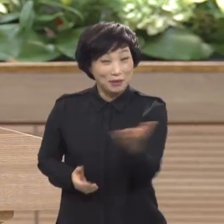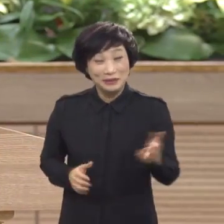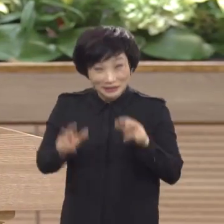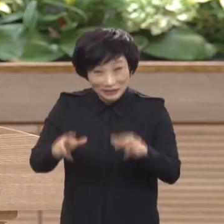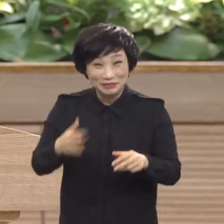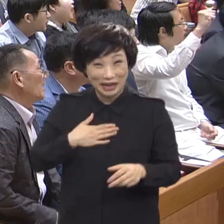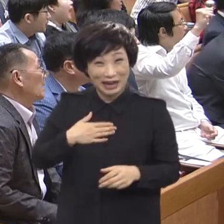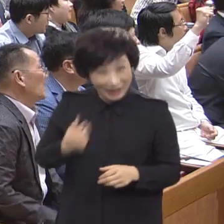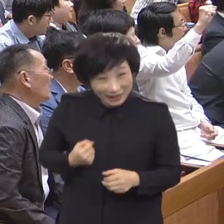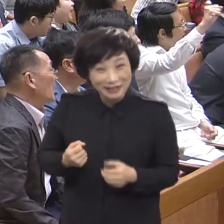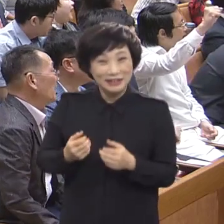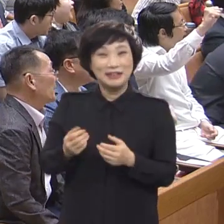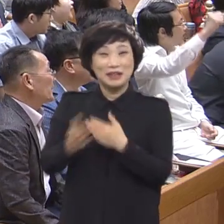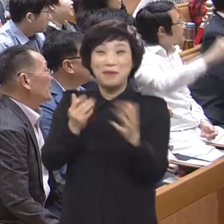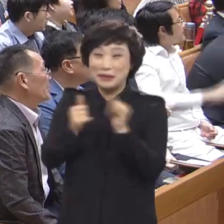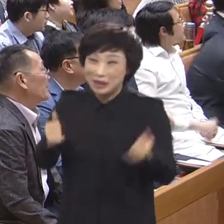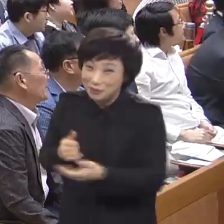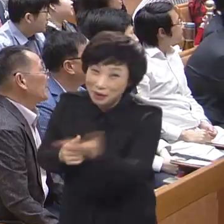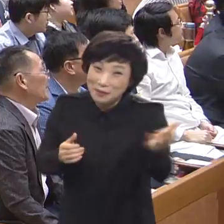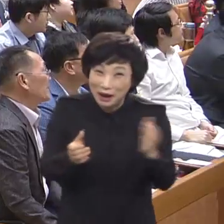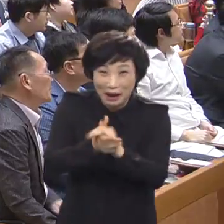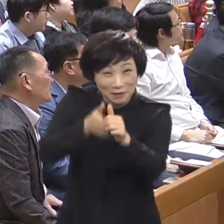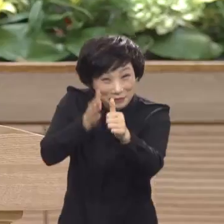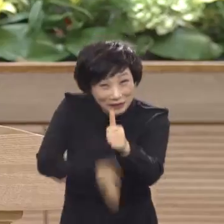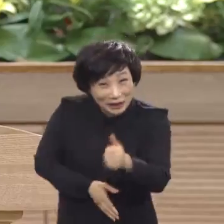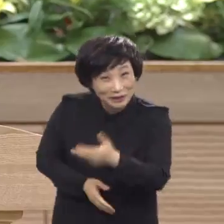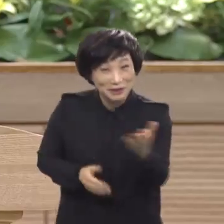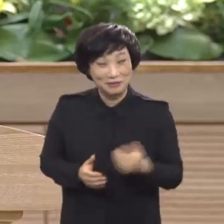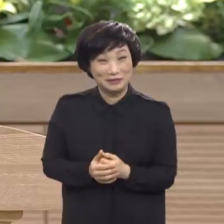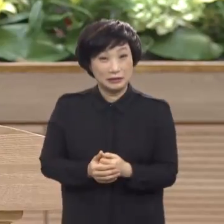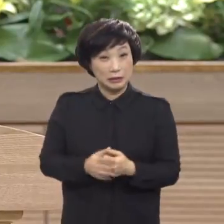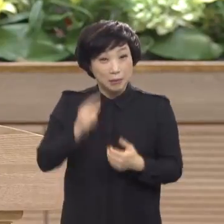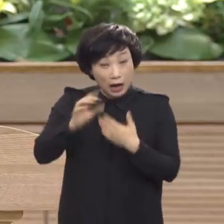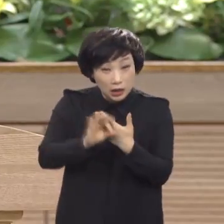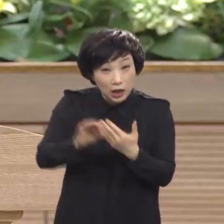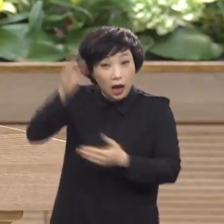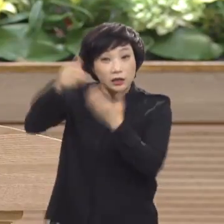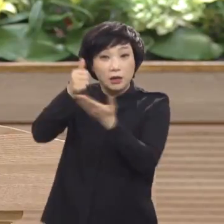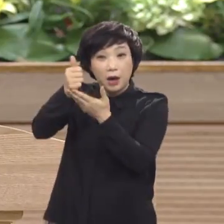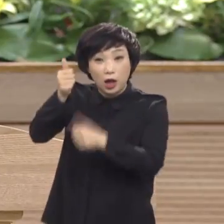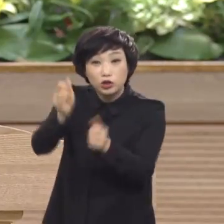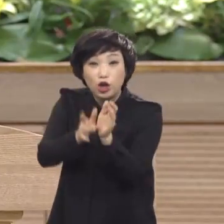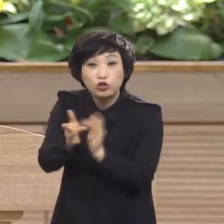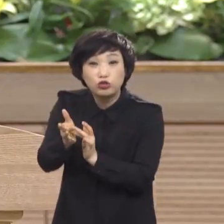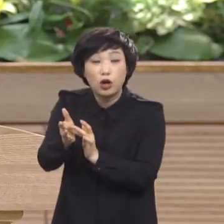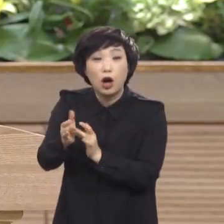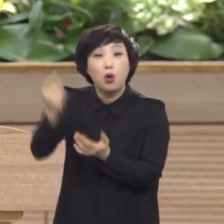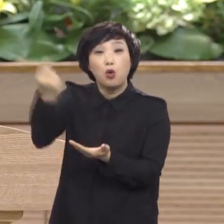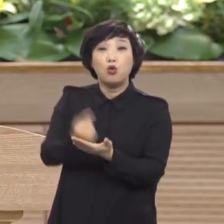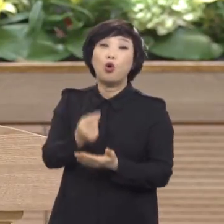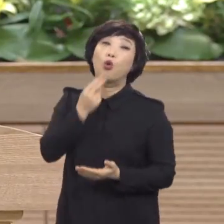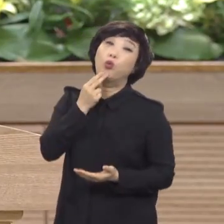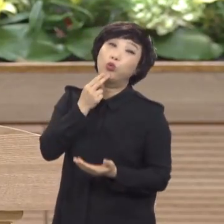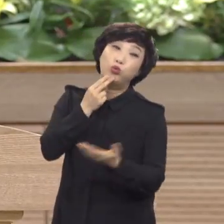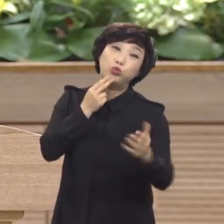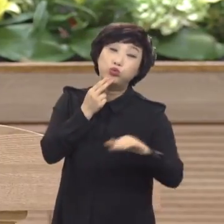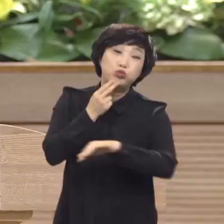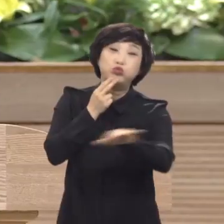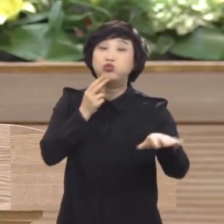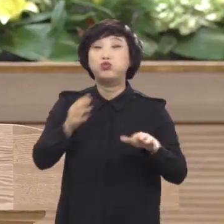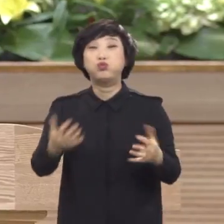받으신 분 아멘 합시다. 예. 만약에 하나님의 아들이 나타나지